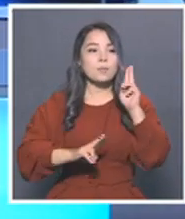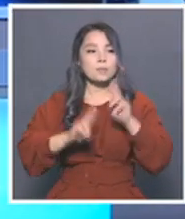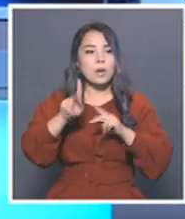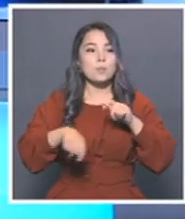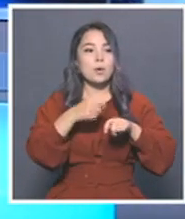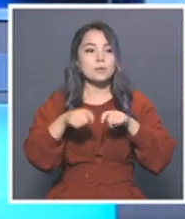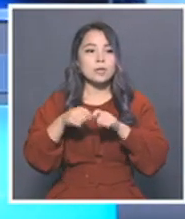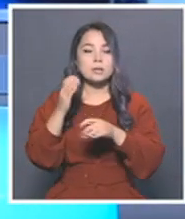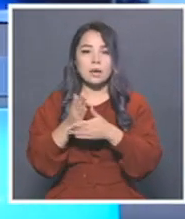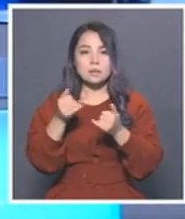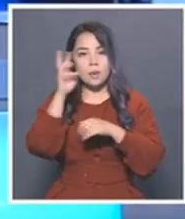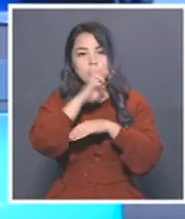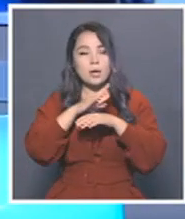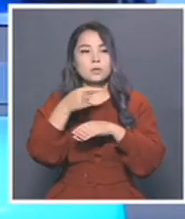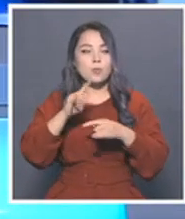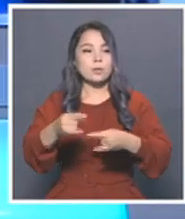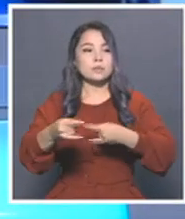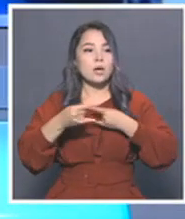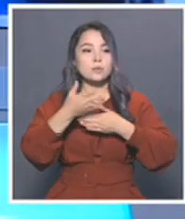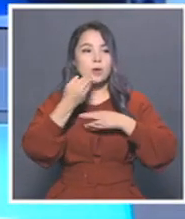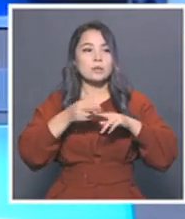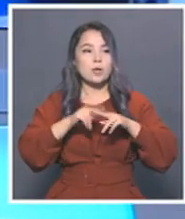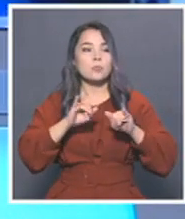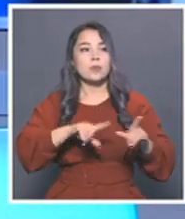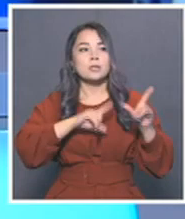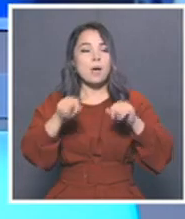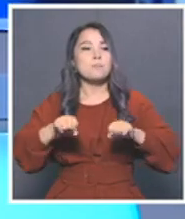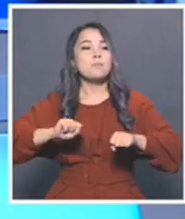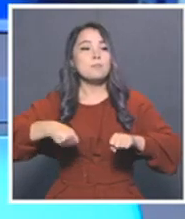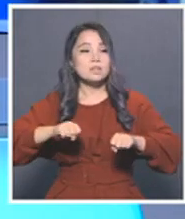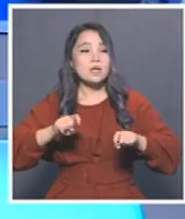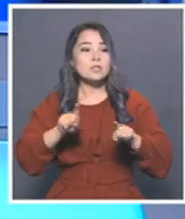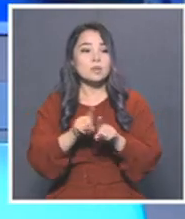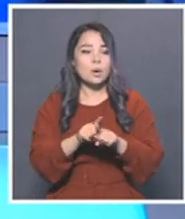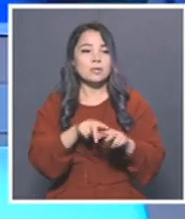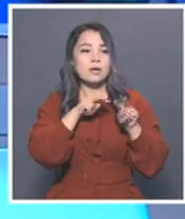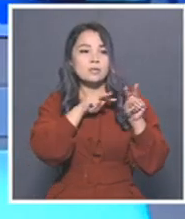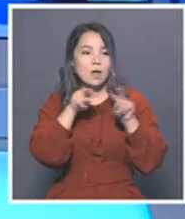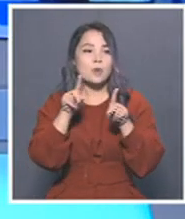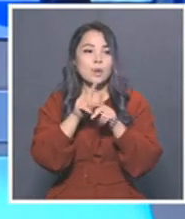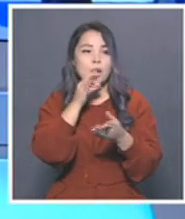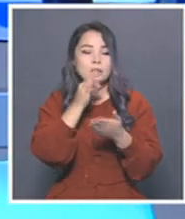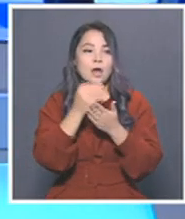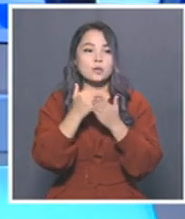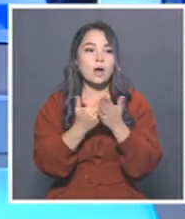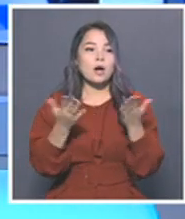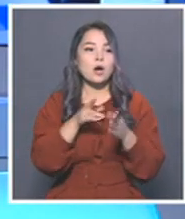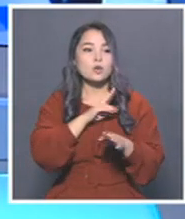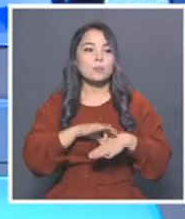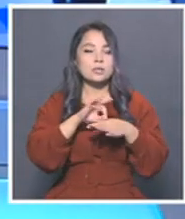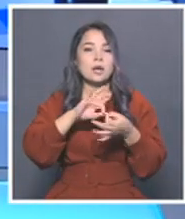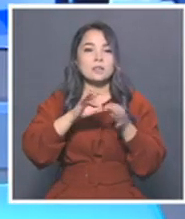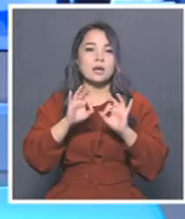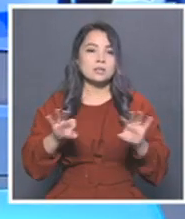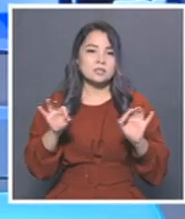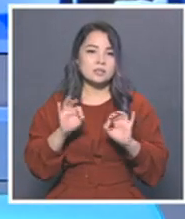Әсіресе алдыңғы жағында мемлекеттік нөмір болмағандықтан құстай ұшатын мотоциклдер енді оның назарынан құтыла алмайды. Жүйе қалай жұмыс істейді? Амангелді Сейітхан